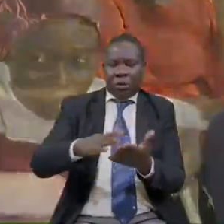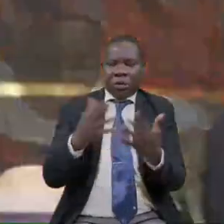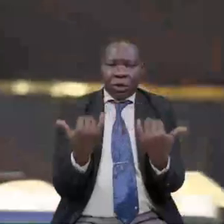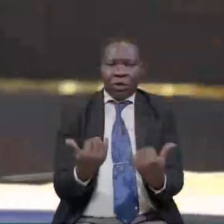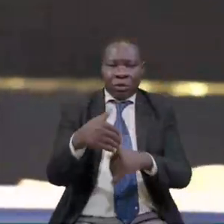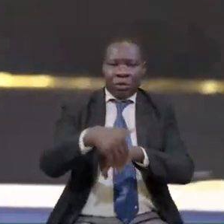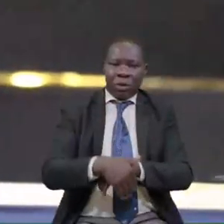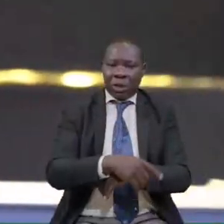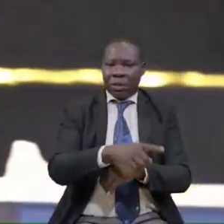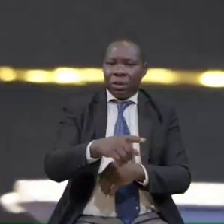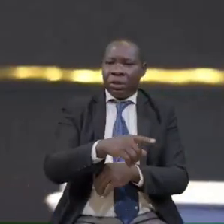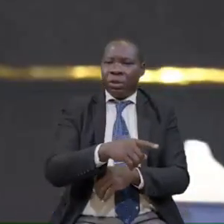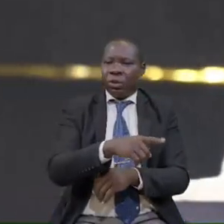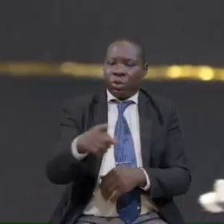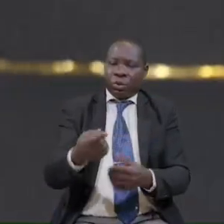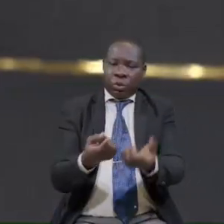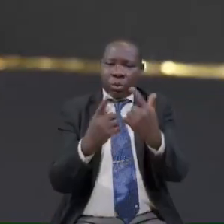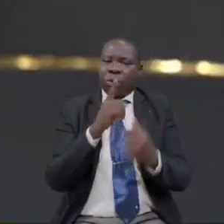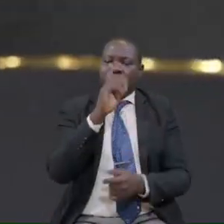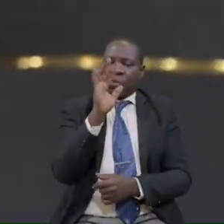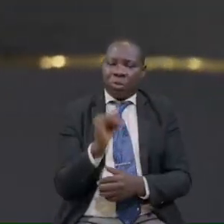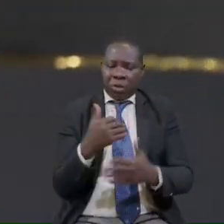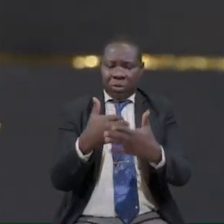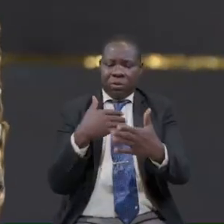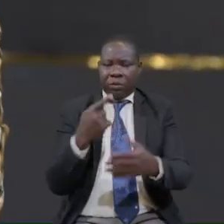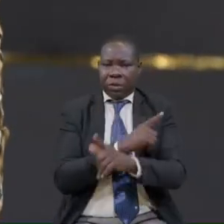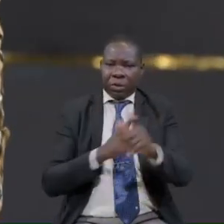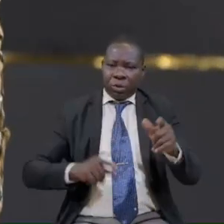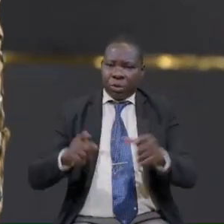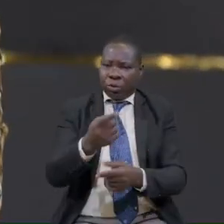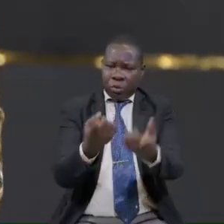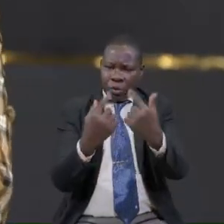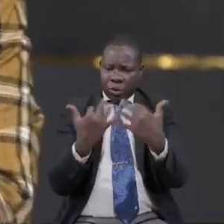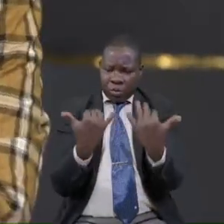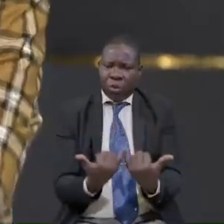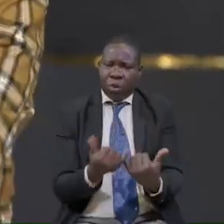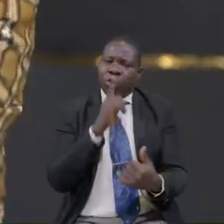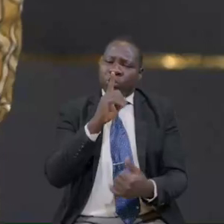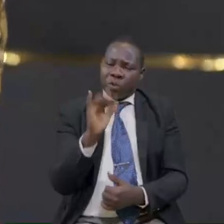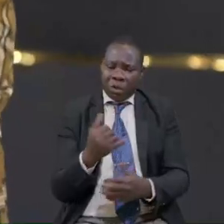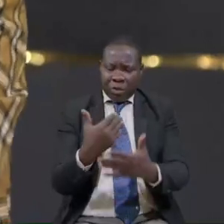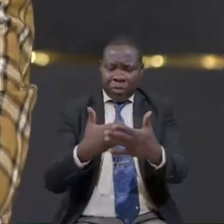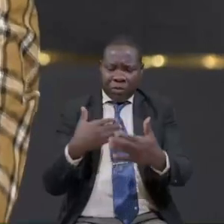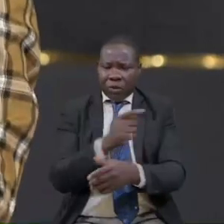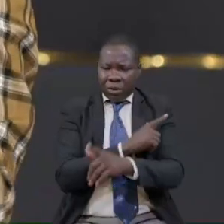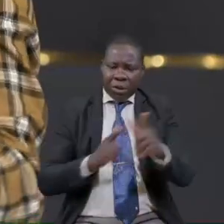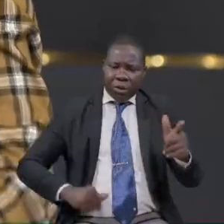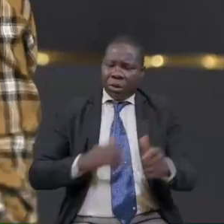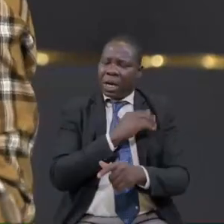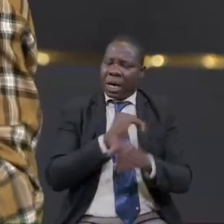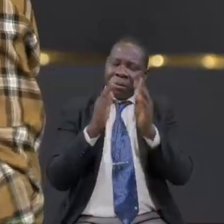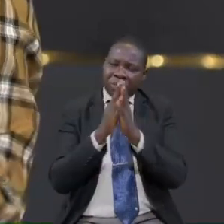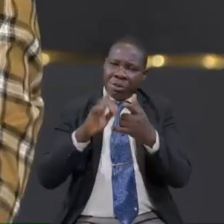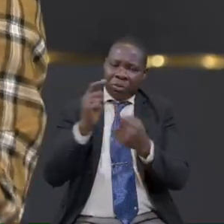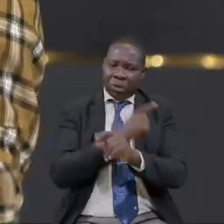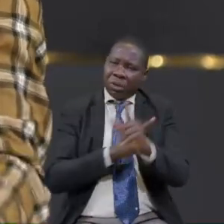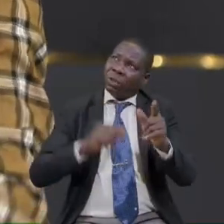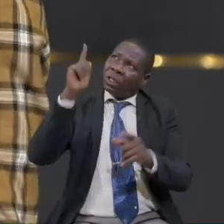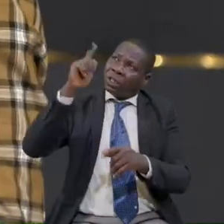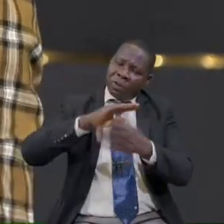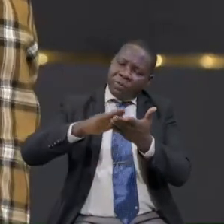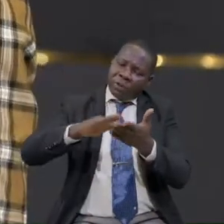soir, alors vous allez venir devant le Seigneur. Vous allez venir sincèrement devant le Seigneur. Et il vous pardonne